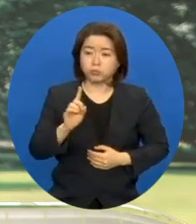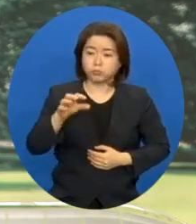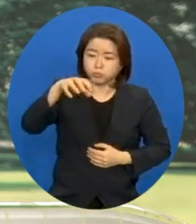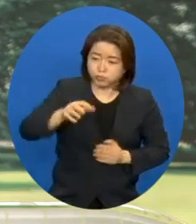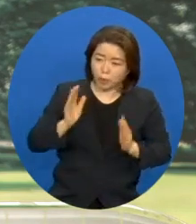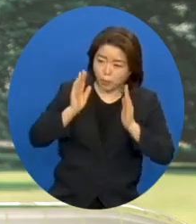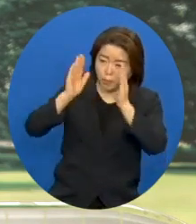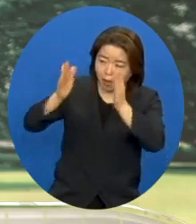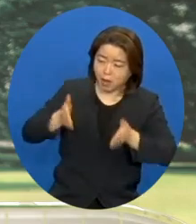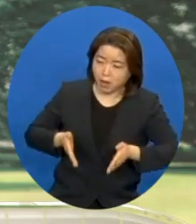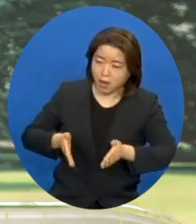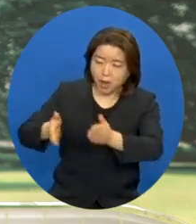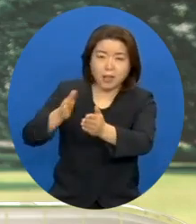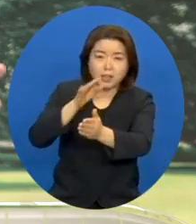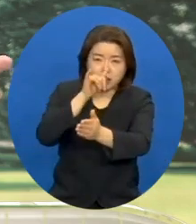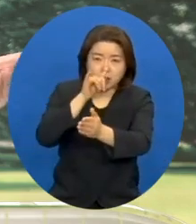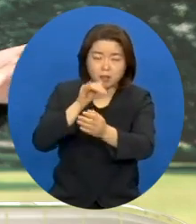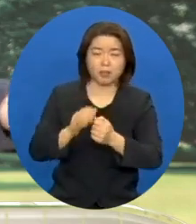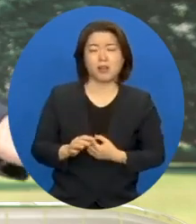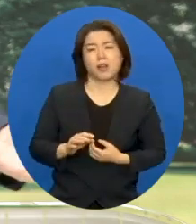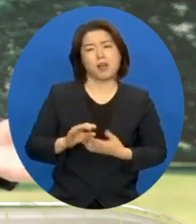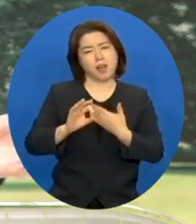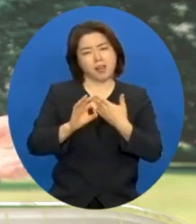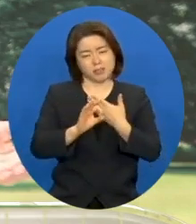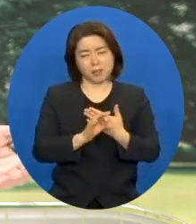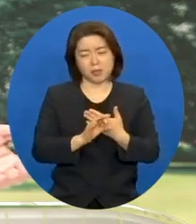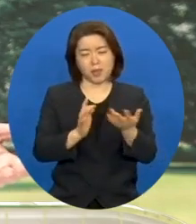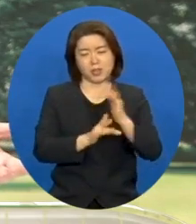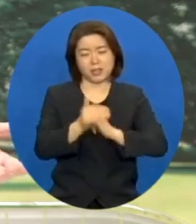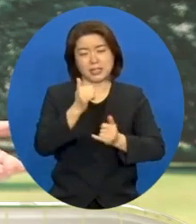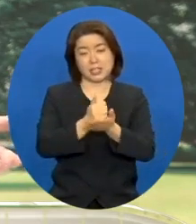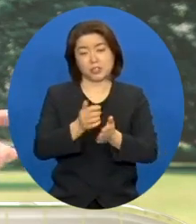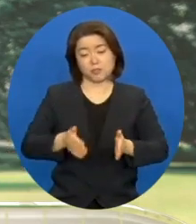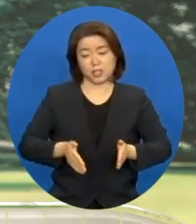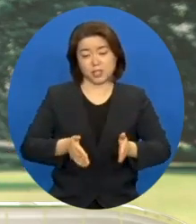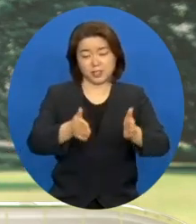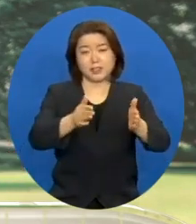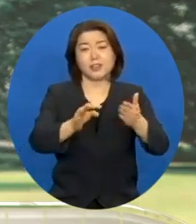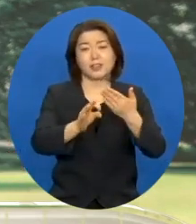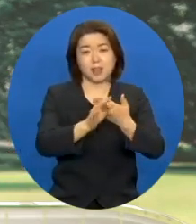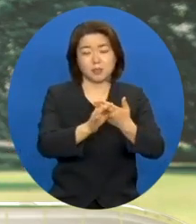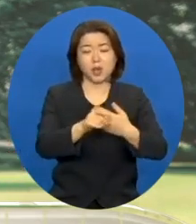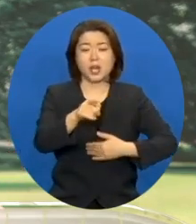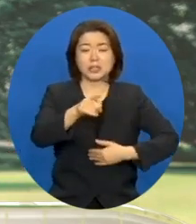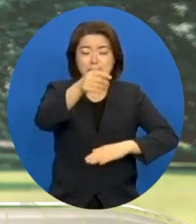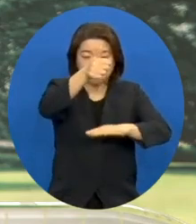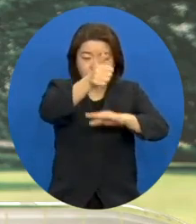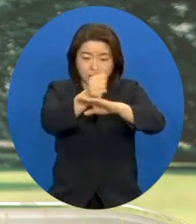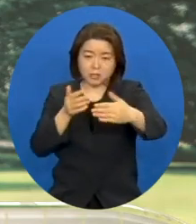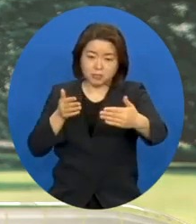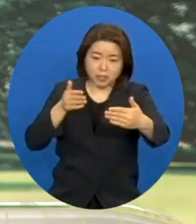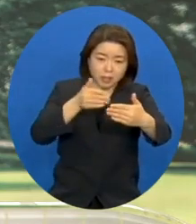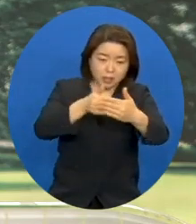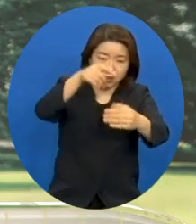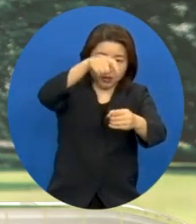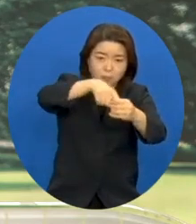가는 길이잖아요. 그렇다면 예수님이 길이시라면 그 끝에 목적지는